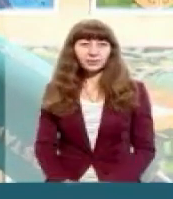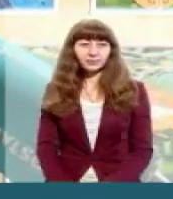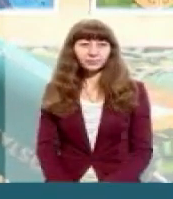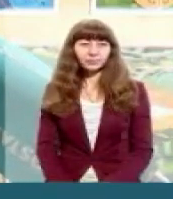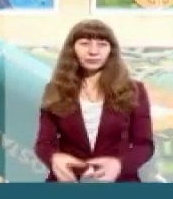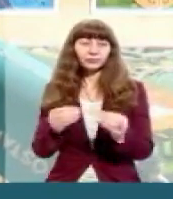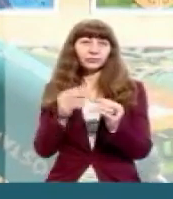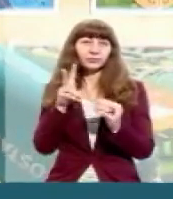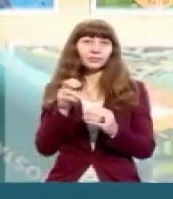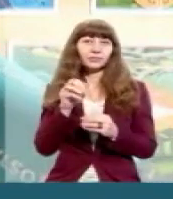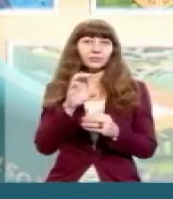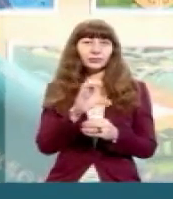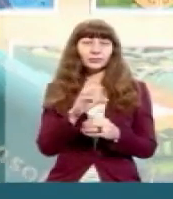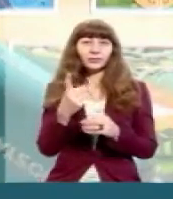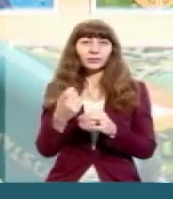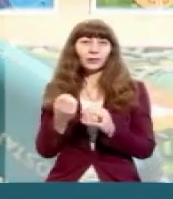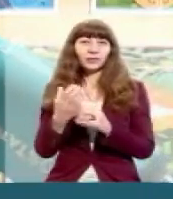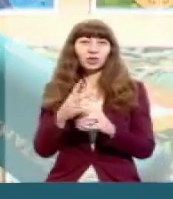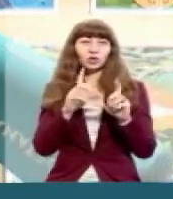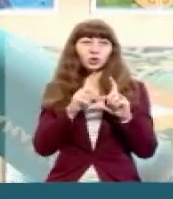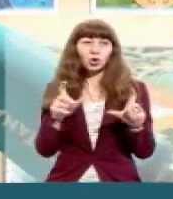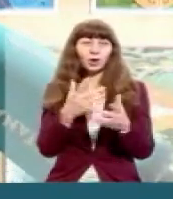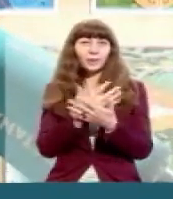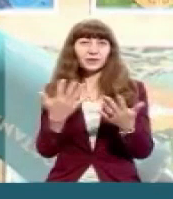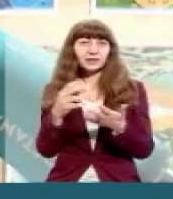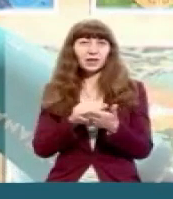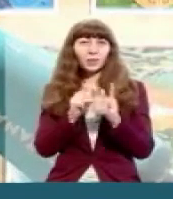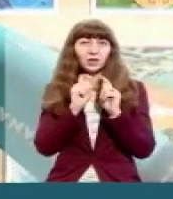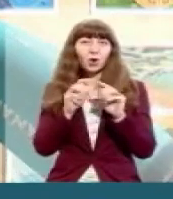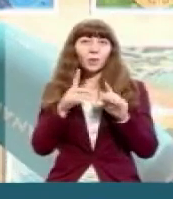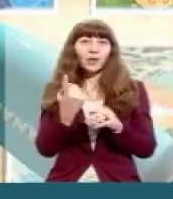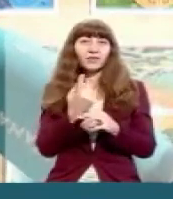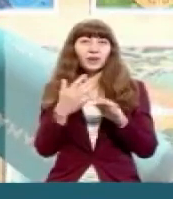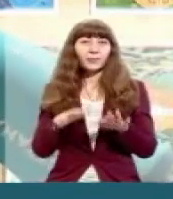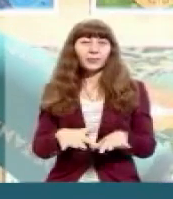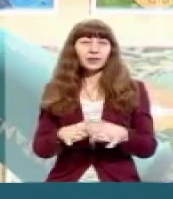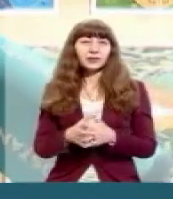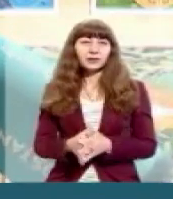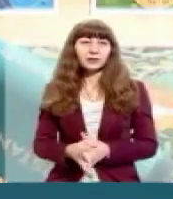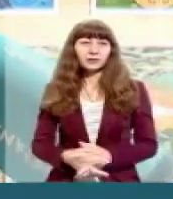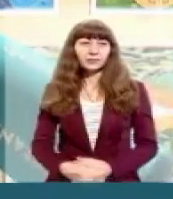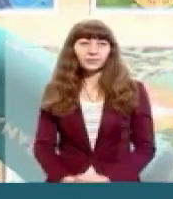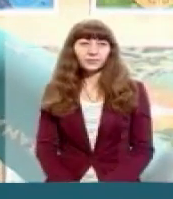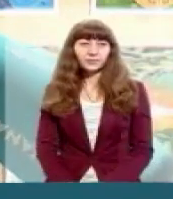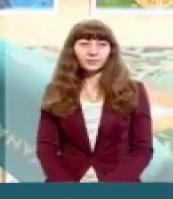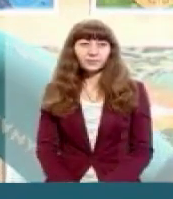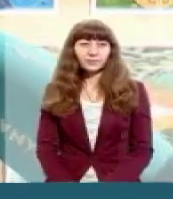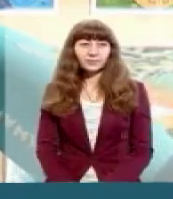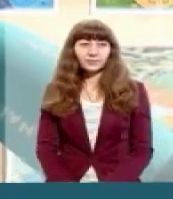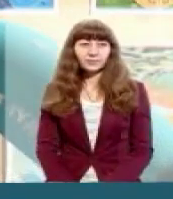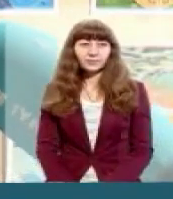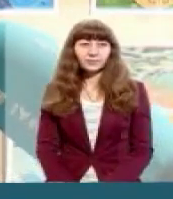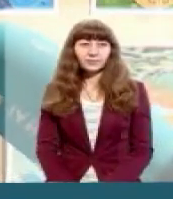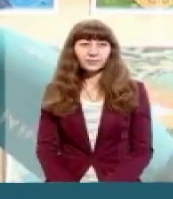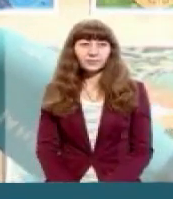ие болдық. Сол жерден 11-ші сынып бойы волейбол лигасы өтетінін білдім. Бұған міндетті түрде қатысамын деп шештім. Себебі бұл жас